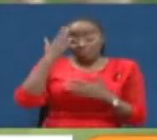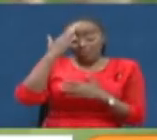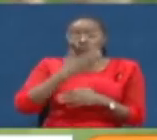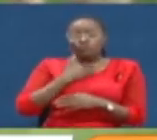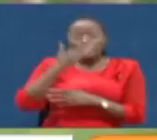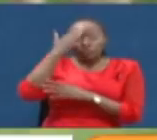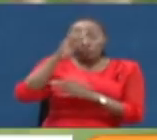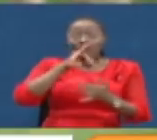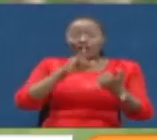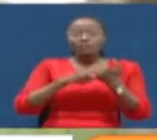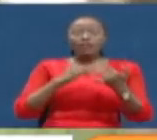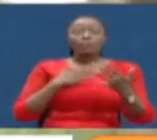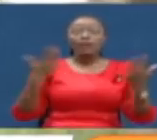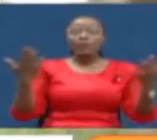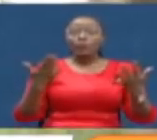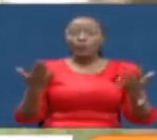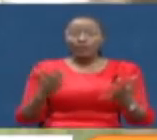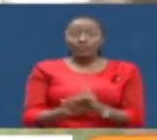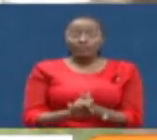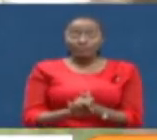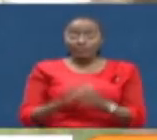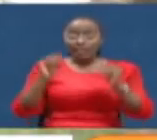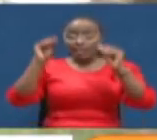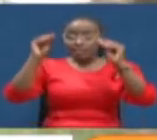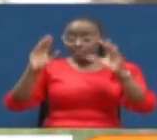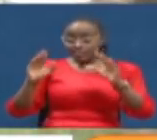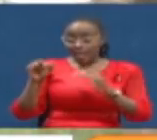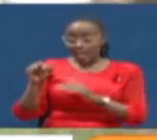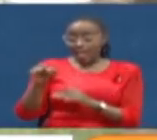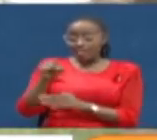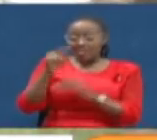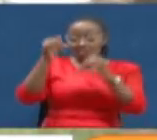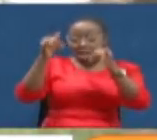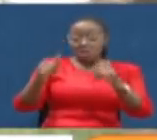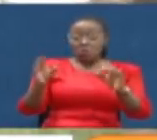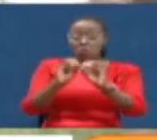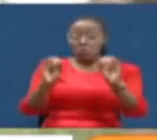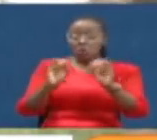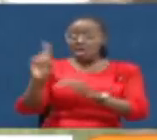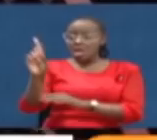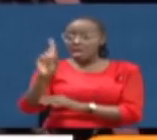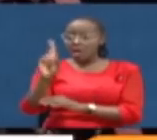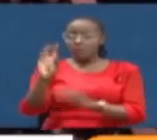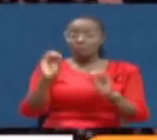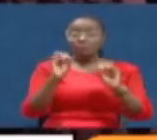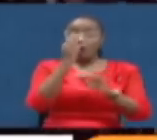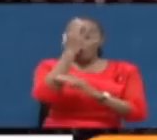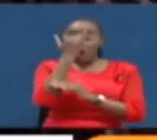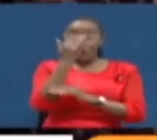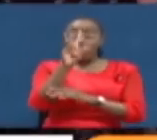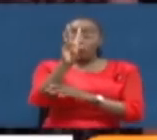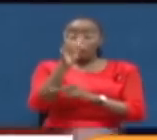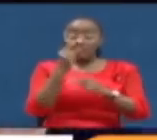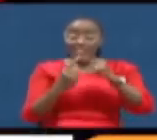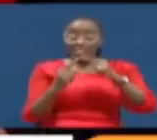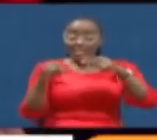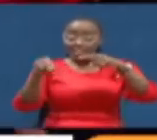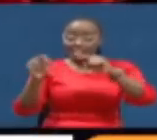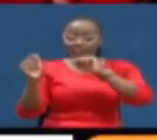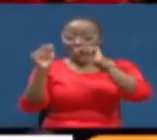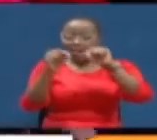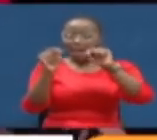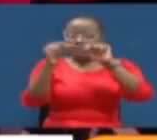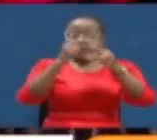I want to know where my husband is. Mwalimu Odumbe sio mgeni jijini Nairobi. Kwa muda wa miaka 20